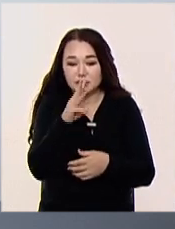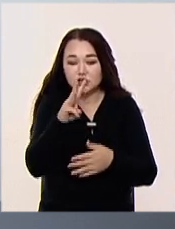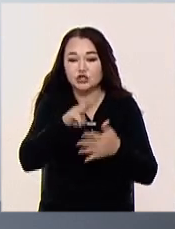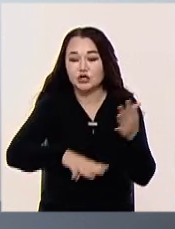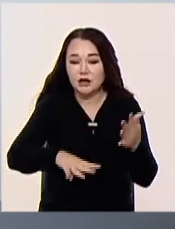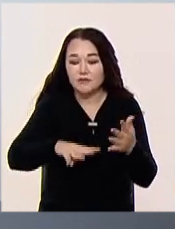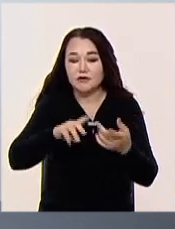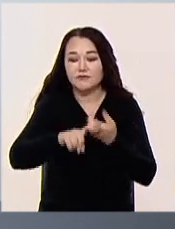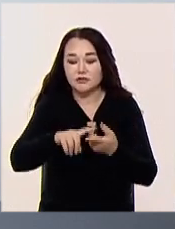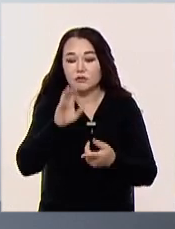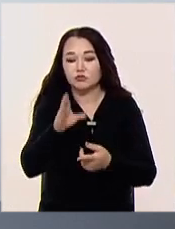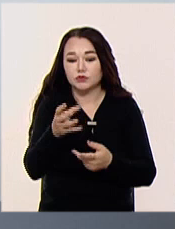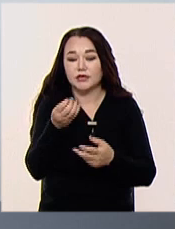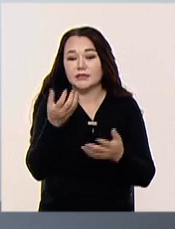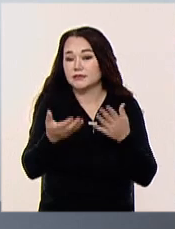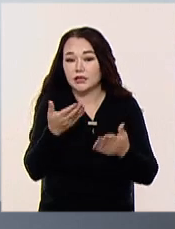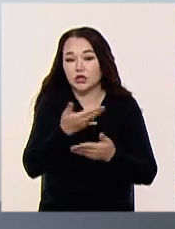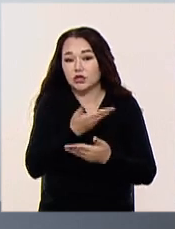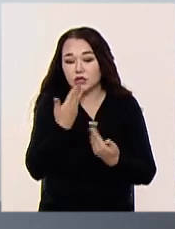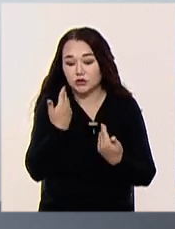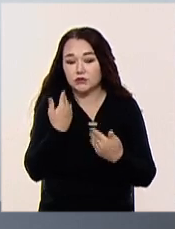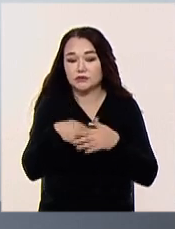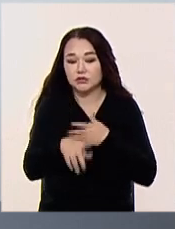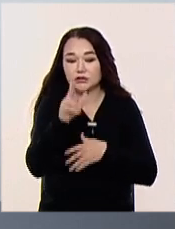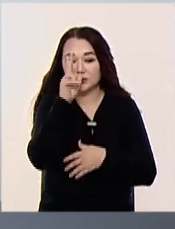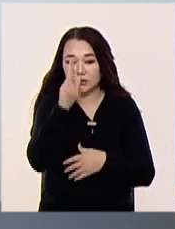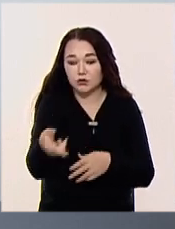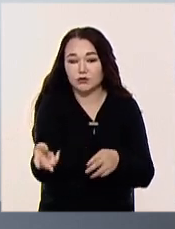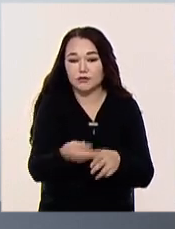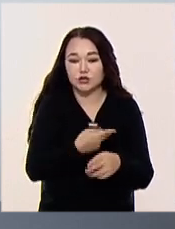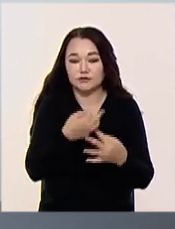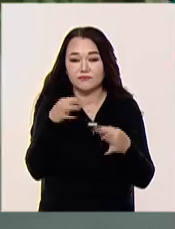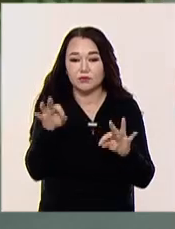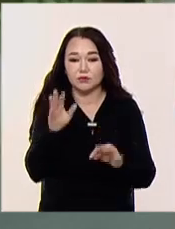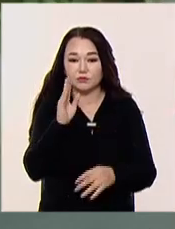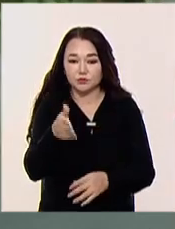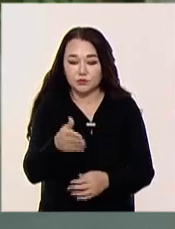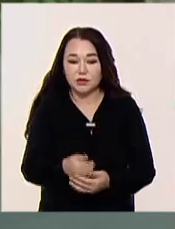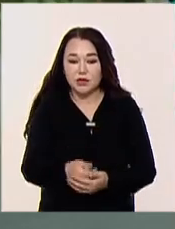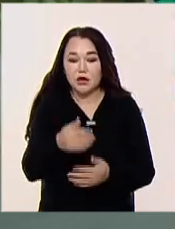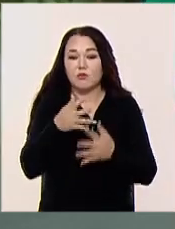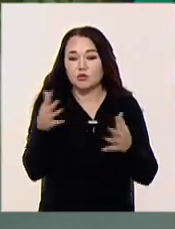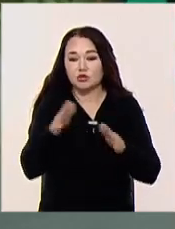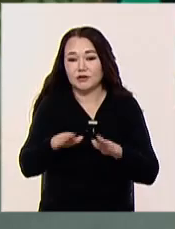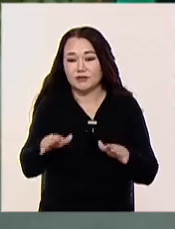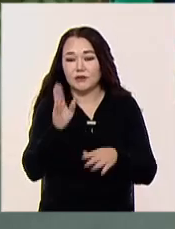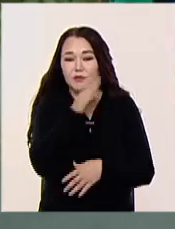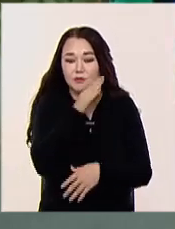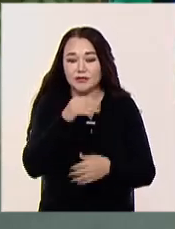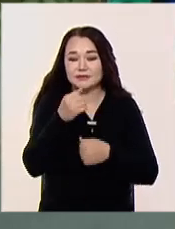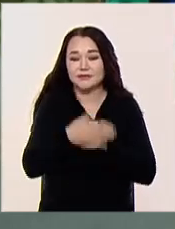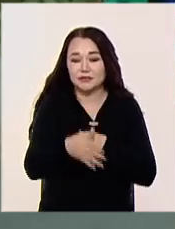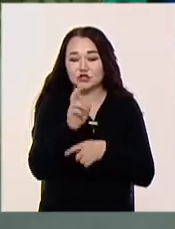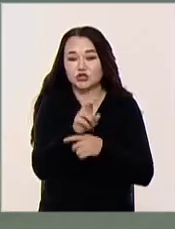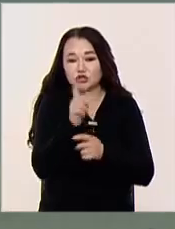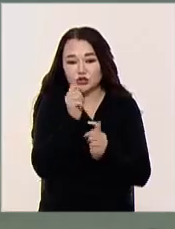алып кеп соғады, болмаса 3 жылға дейін бас бостандығынан айырады. Ал көп балалы аналар орталығына жиі